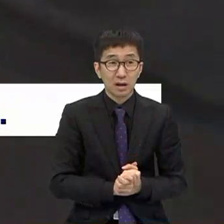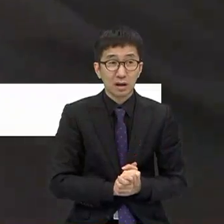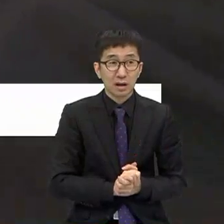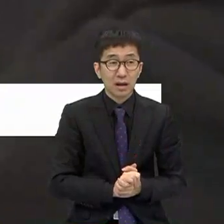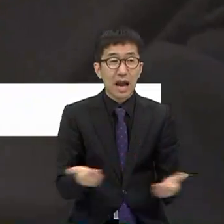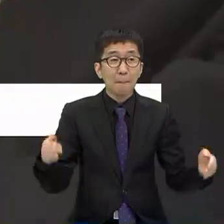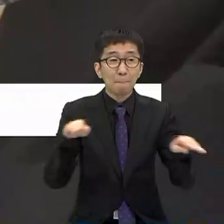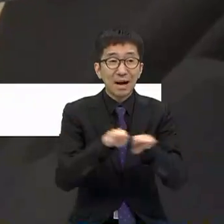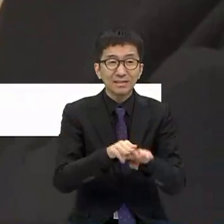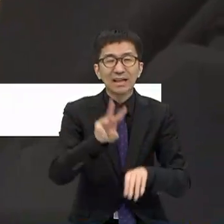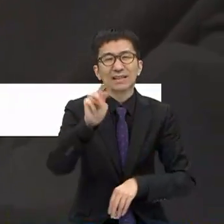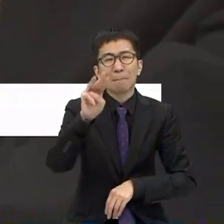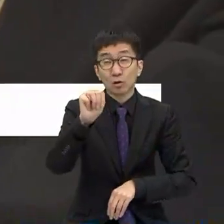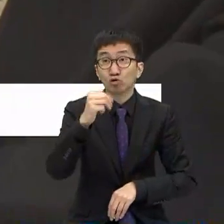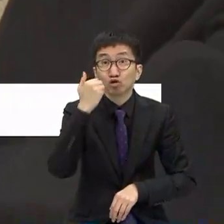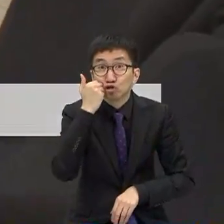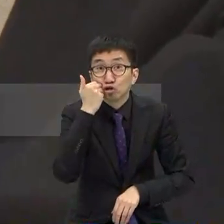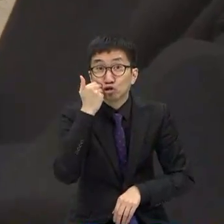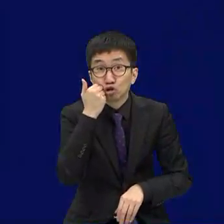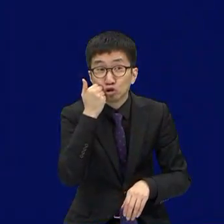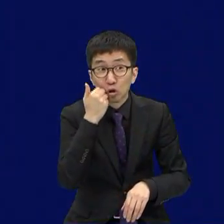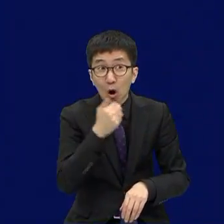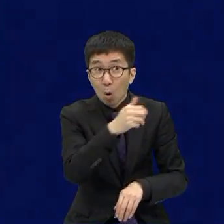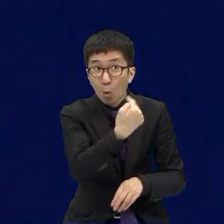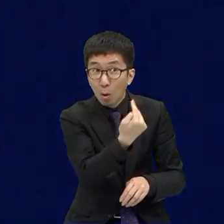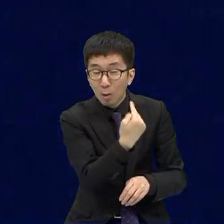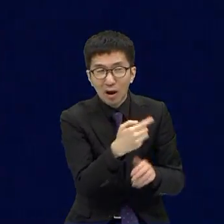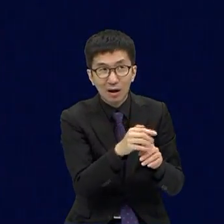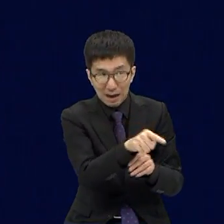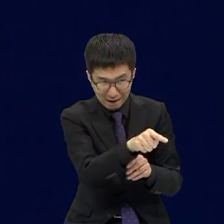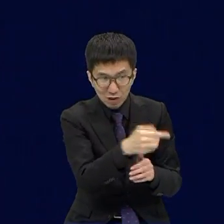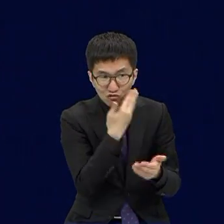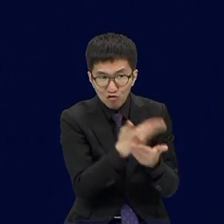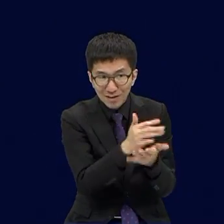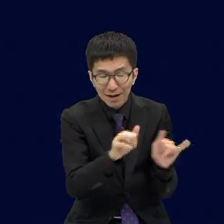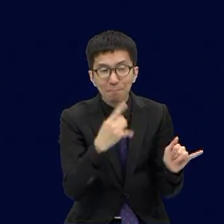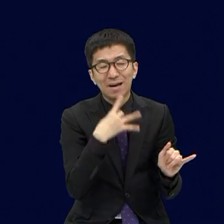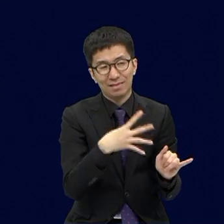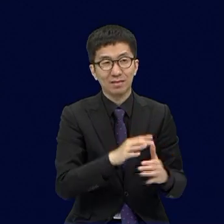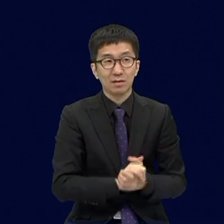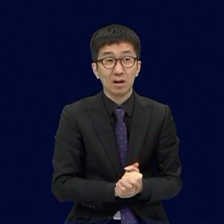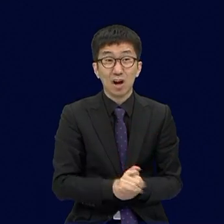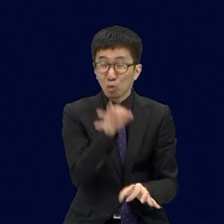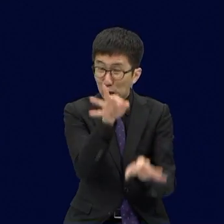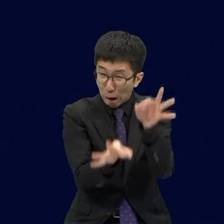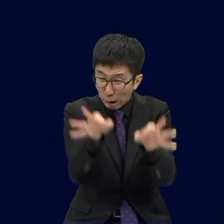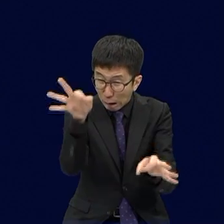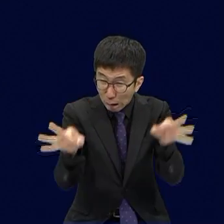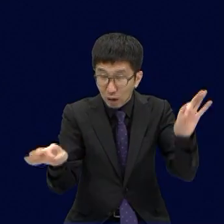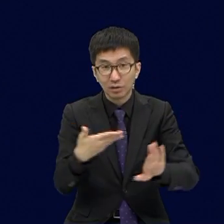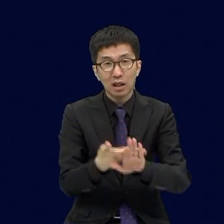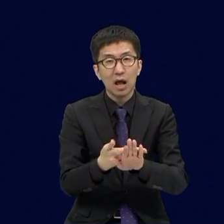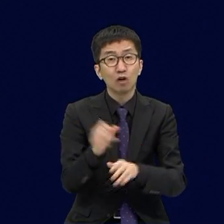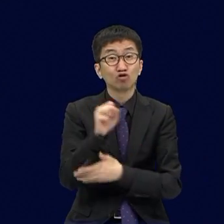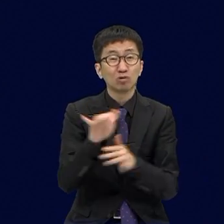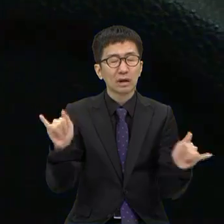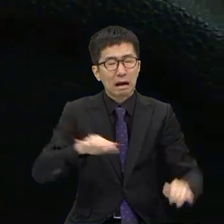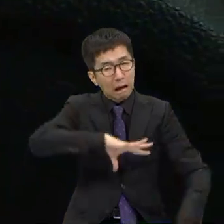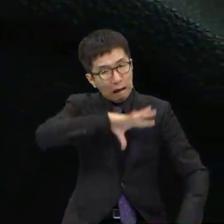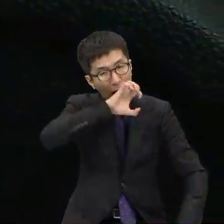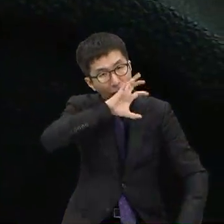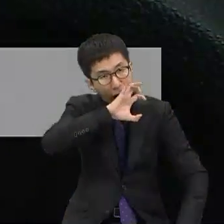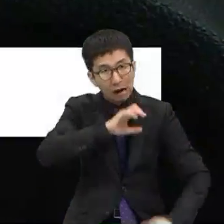한해서 한 박스에 3만원에 판매하고 있습니다. 품귀 현상은 나아졌는데 가격은 여전히 널뛰고 있어 운전자들은